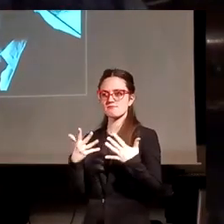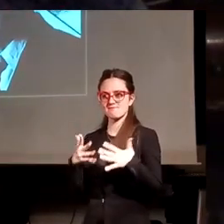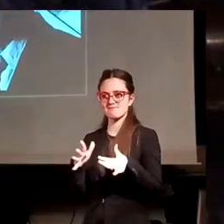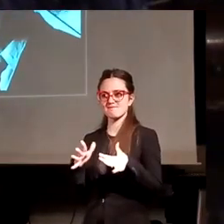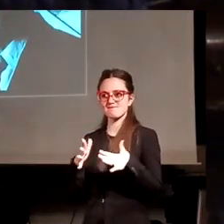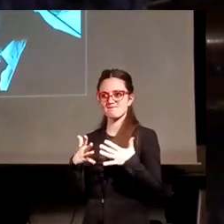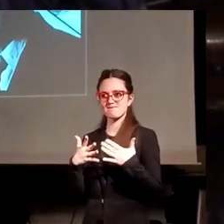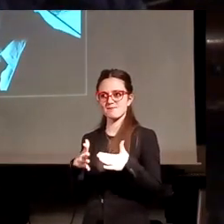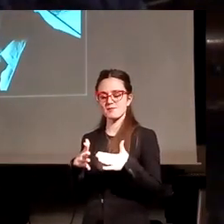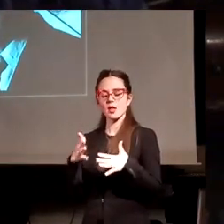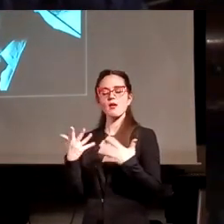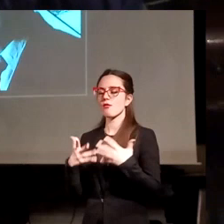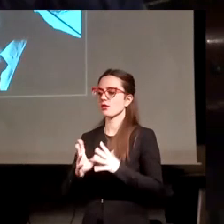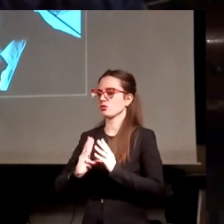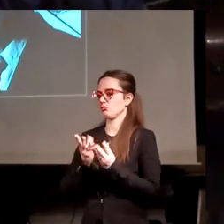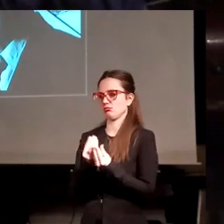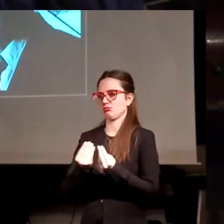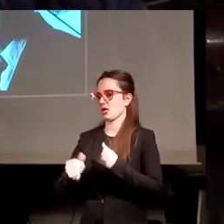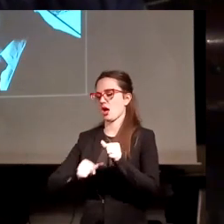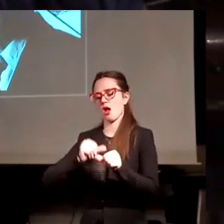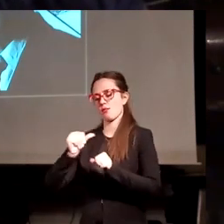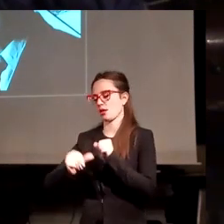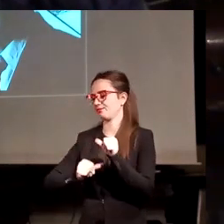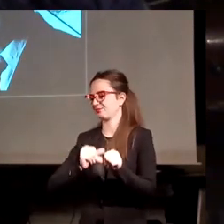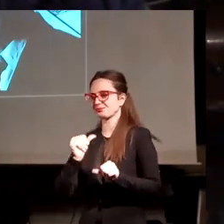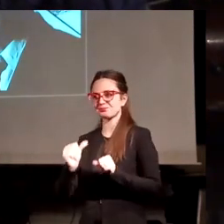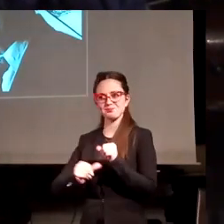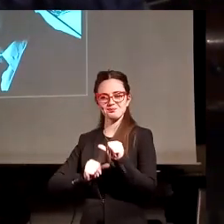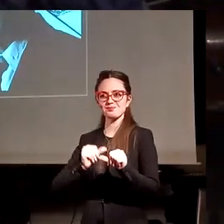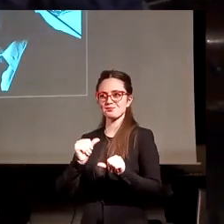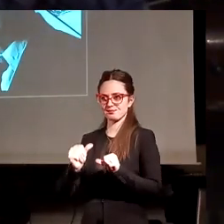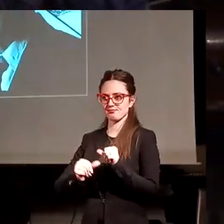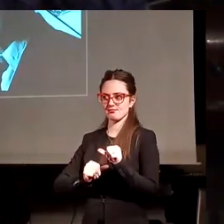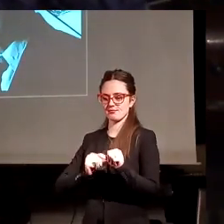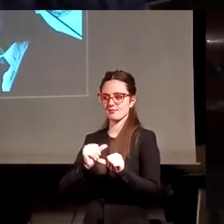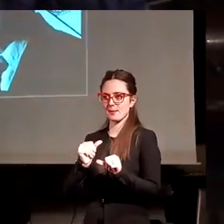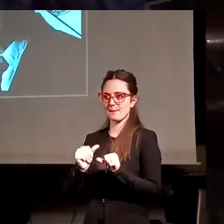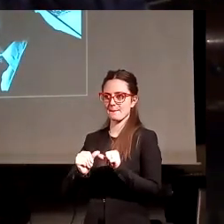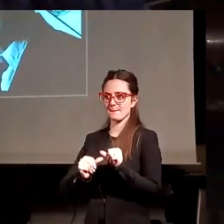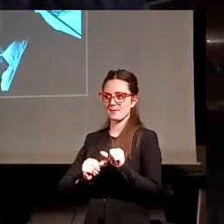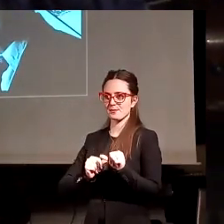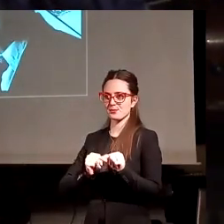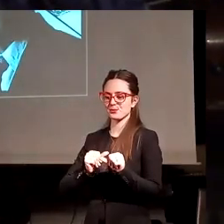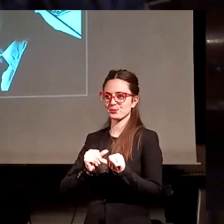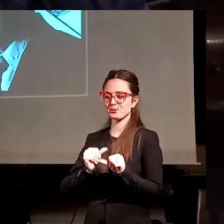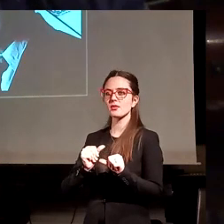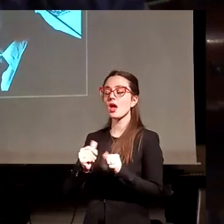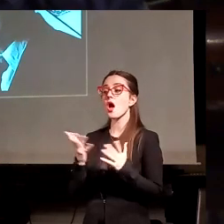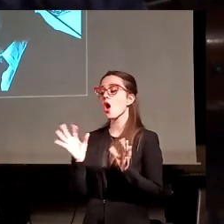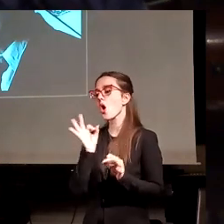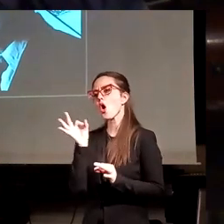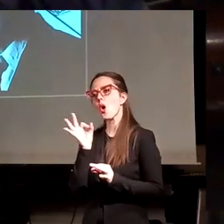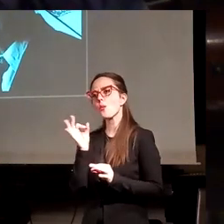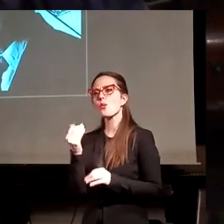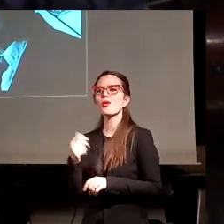totalmente quello poi ha fatto oppure che sola la donna di